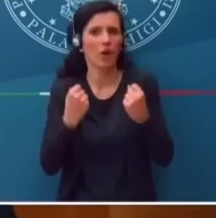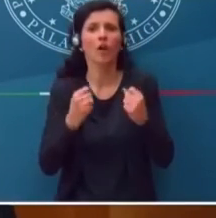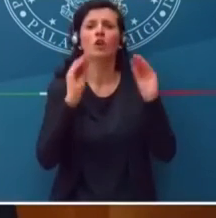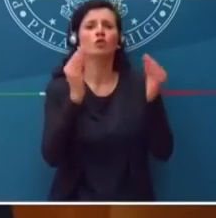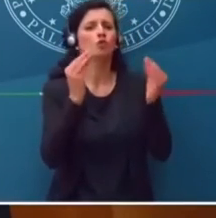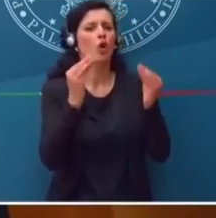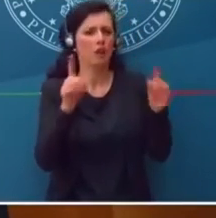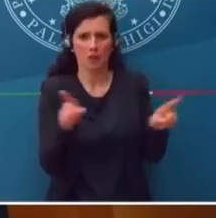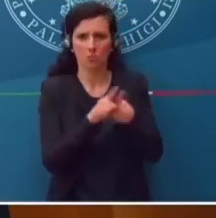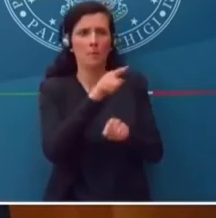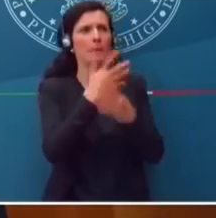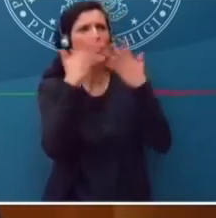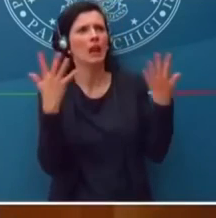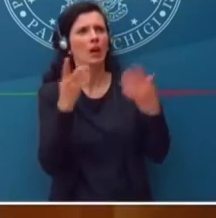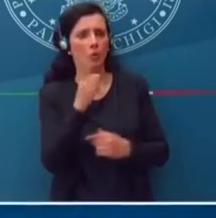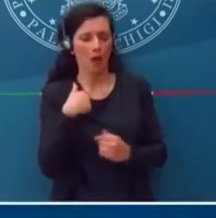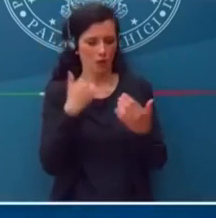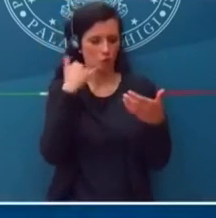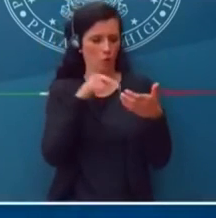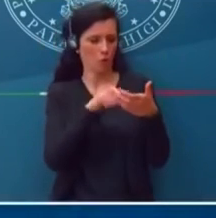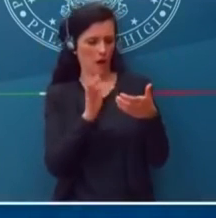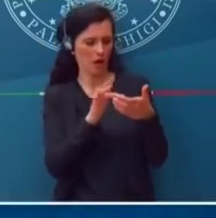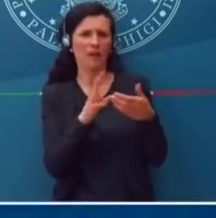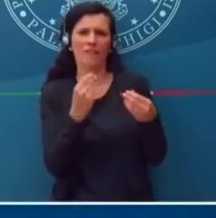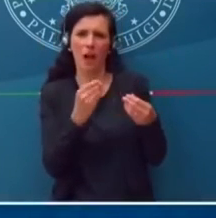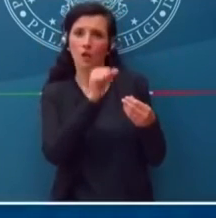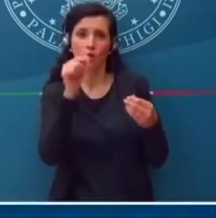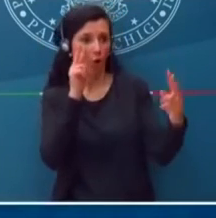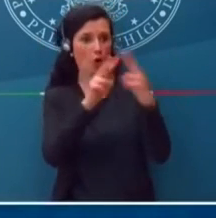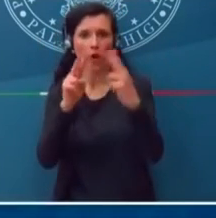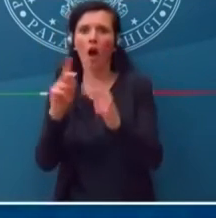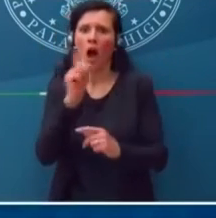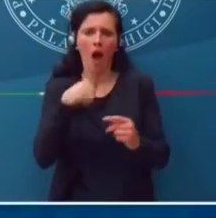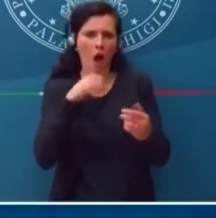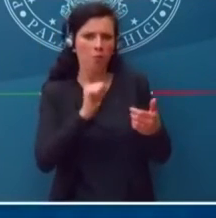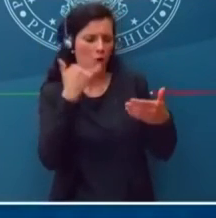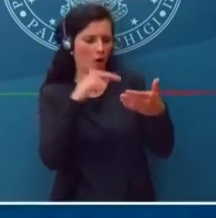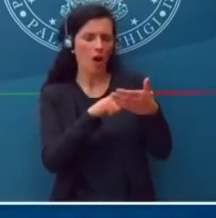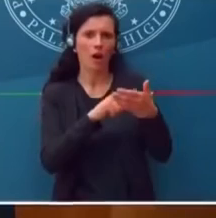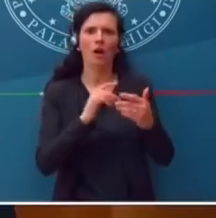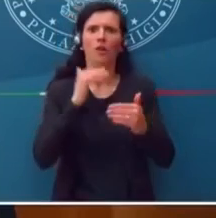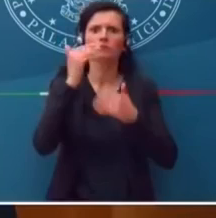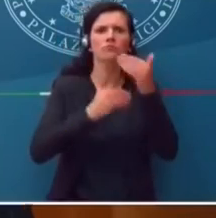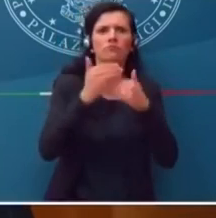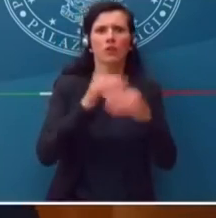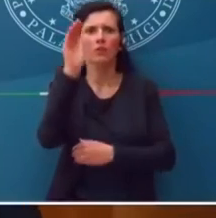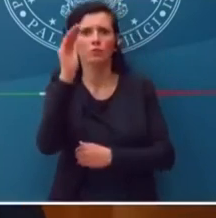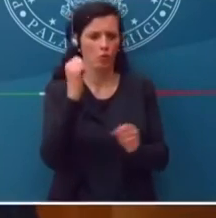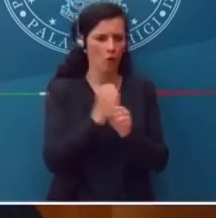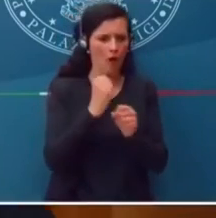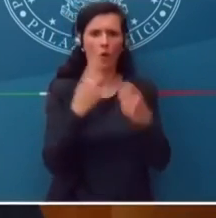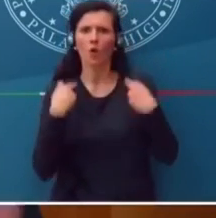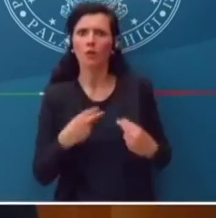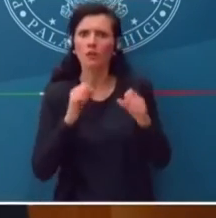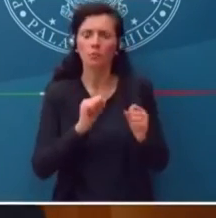chiaro quello che possono fare con lo smartphone, non solo incontrarsi, ma progettare un futuro, una vita, un lavoro. Allora le